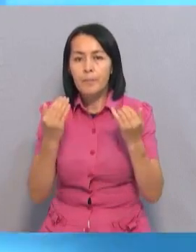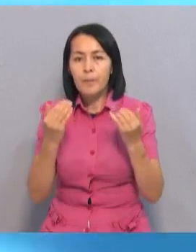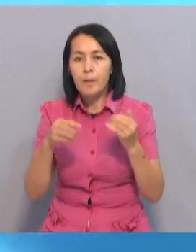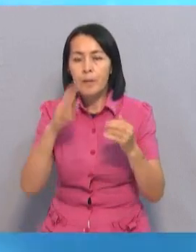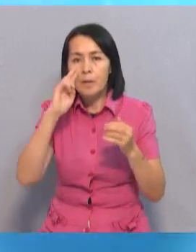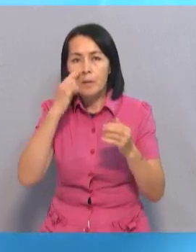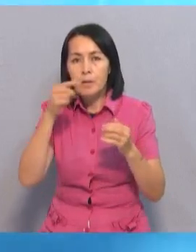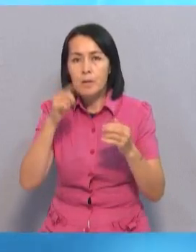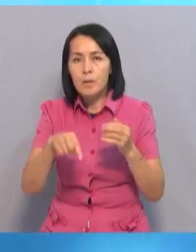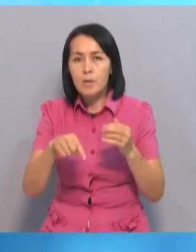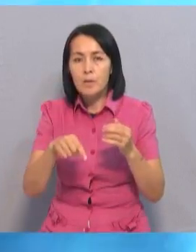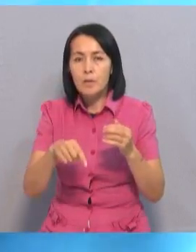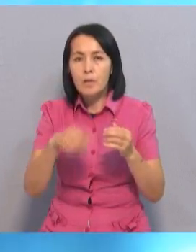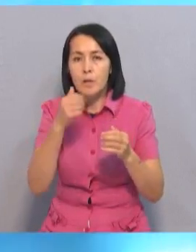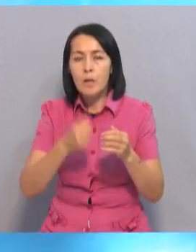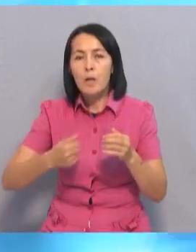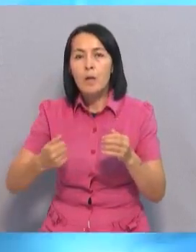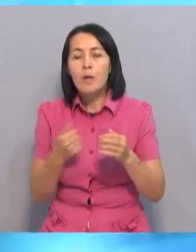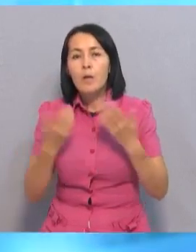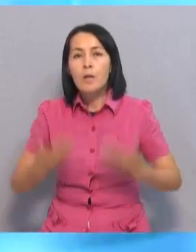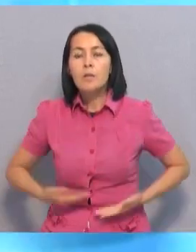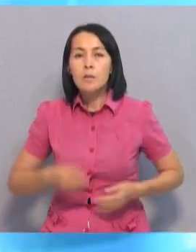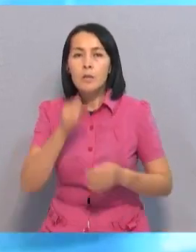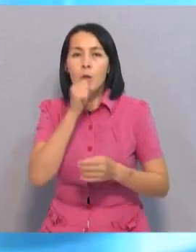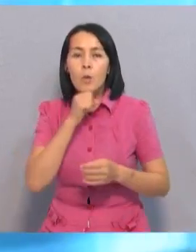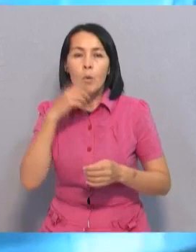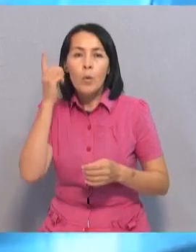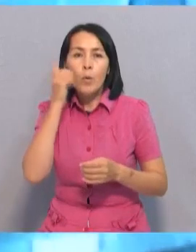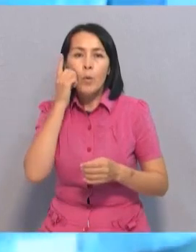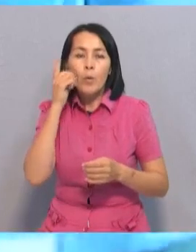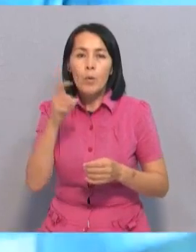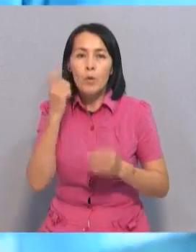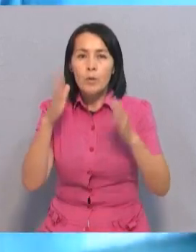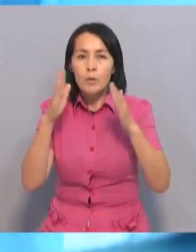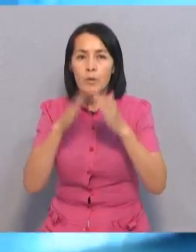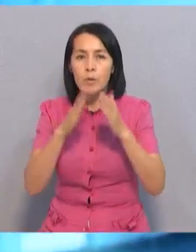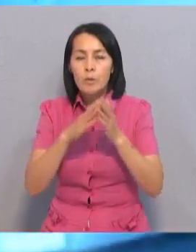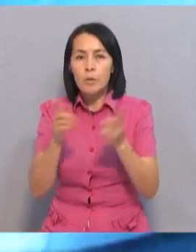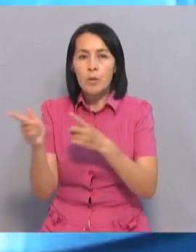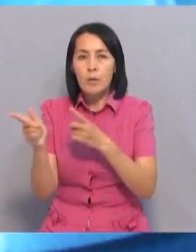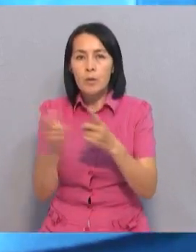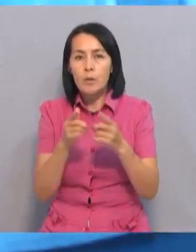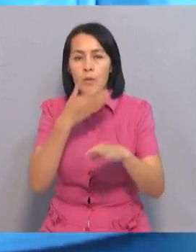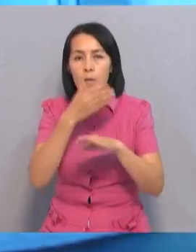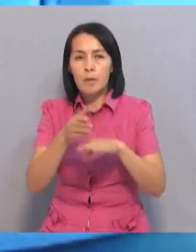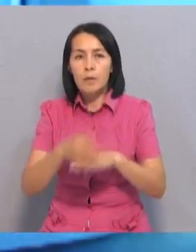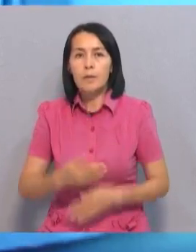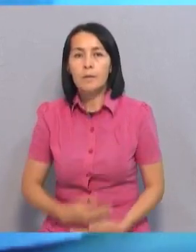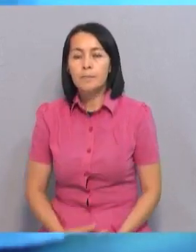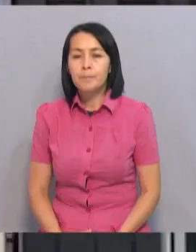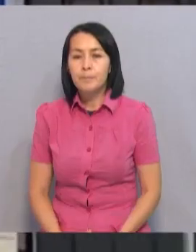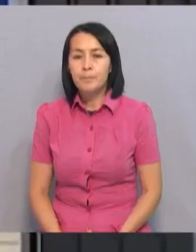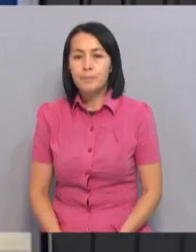А в Шымкенте гостивший у коллеги житель Шымкента украл смартфон хозяина дома и оформил на него кредит.